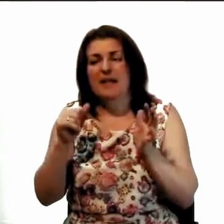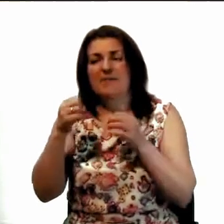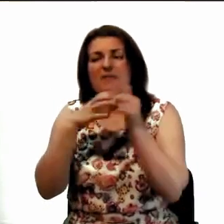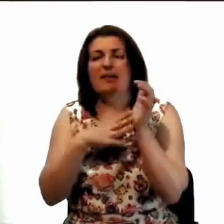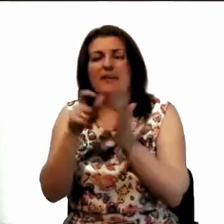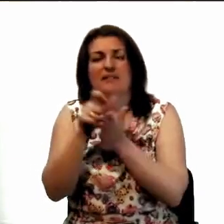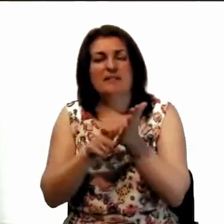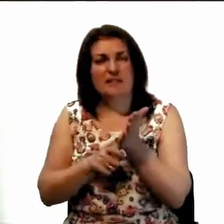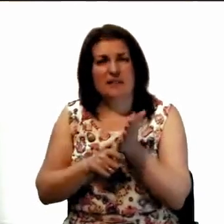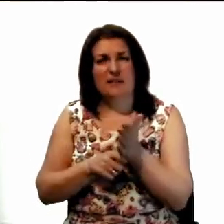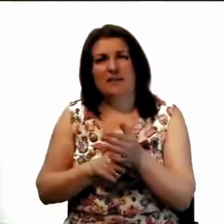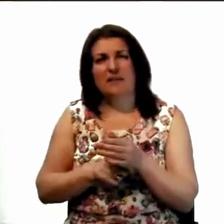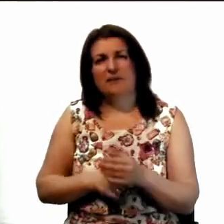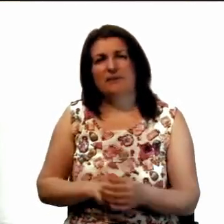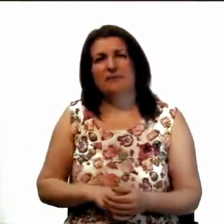стих.